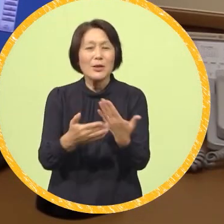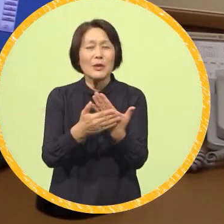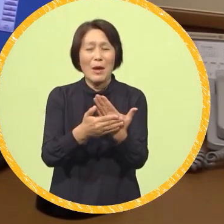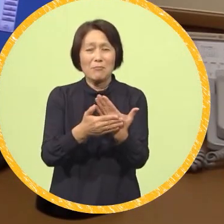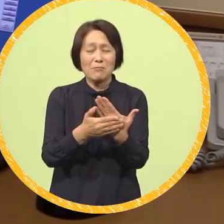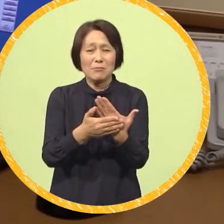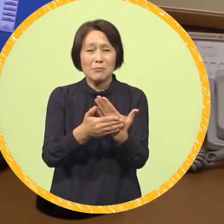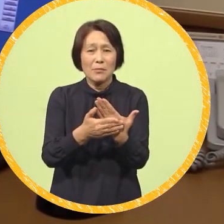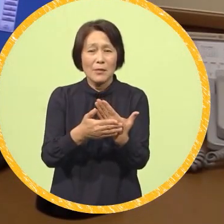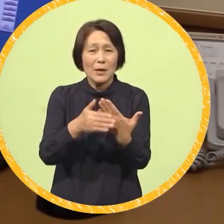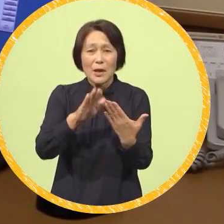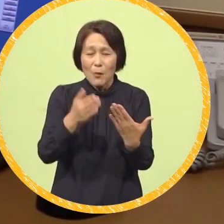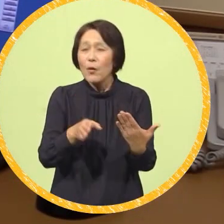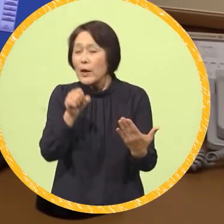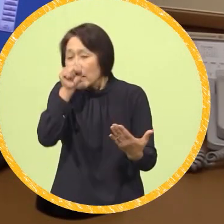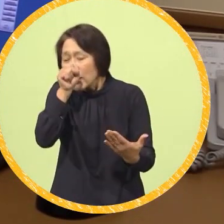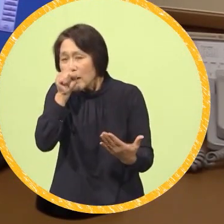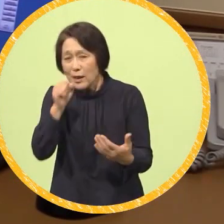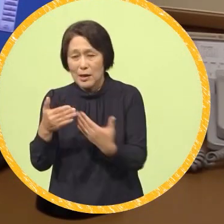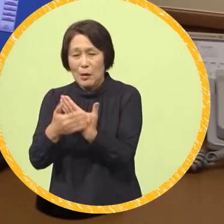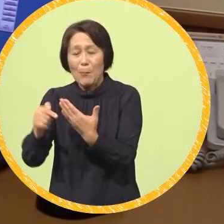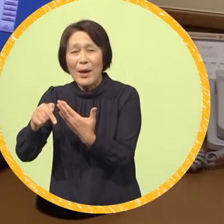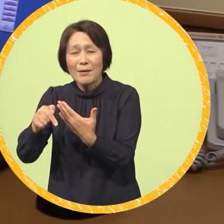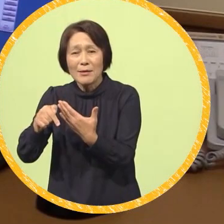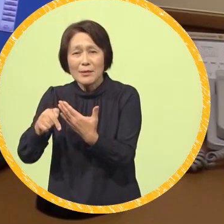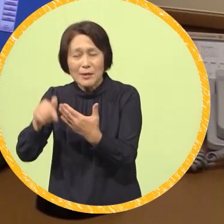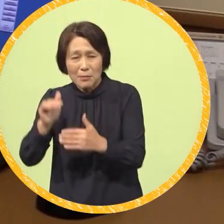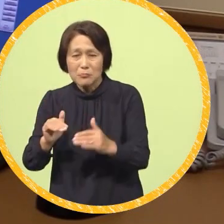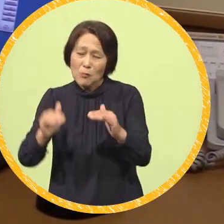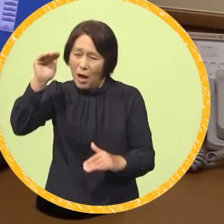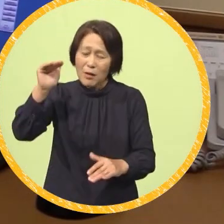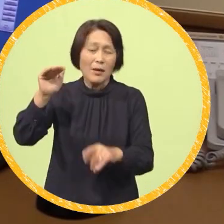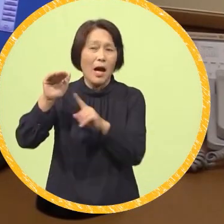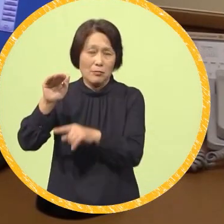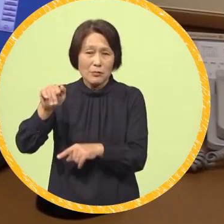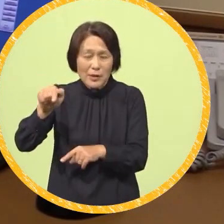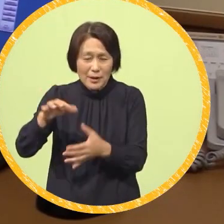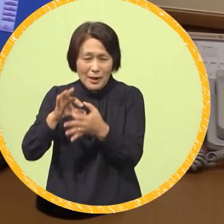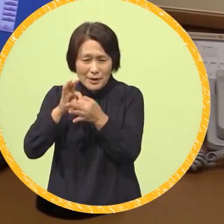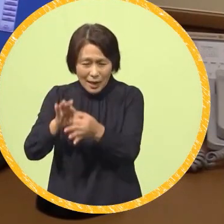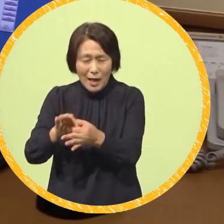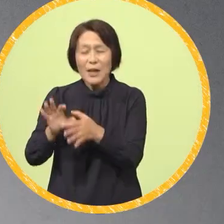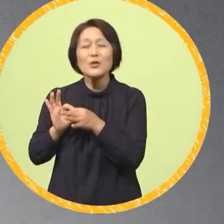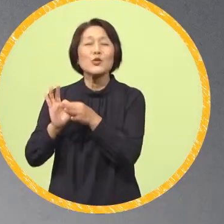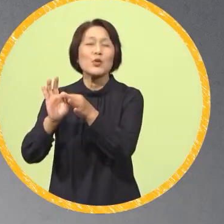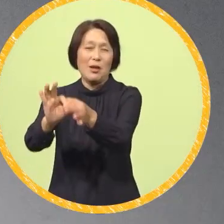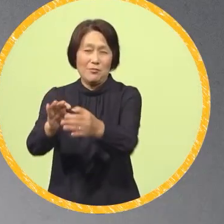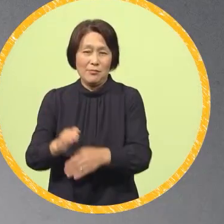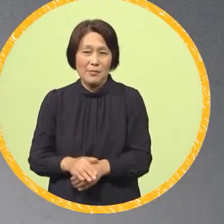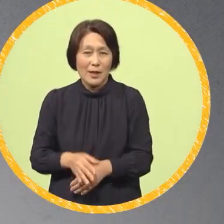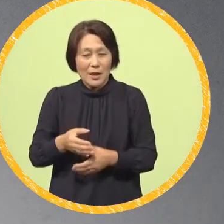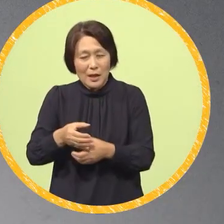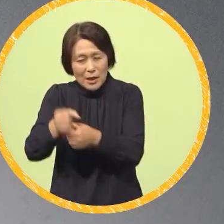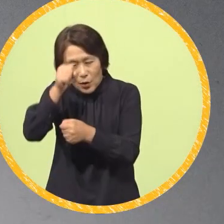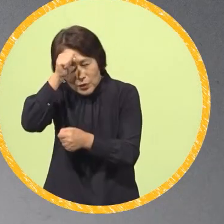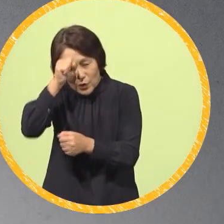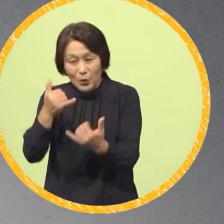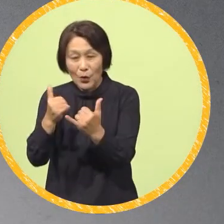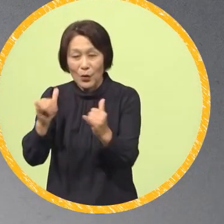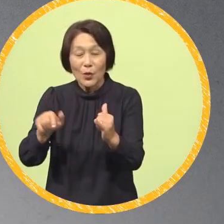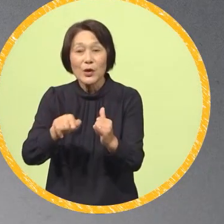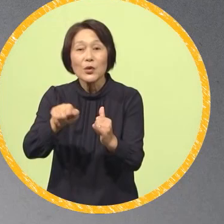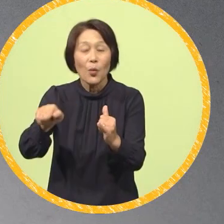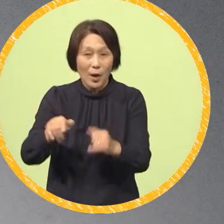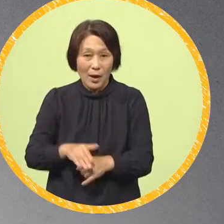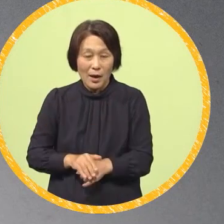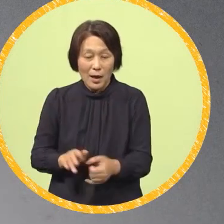害の部分よりも実はその利益の部分が上回ってるからこそ彼らは使い続けるんですね。依存症になる人たちというのは、実は